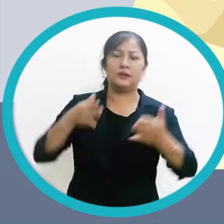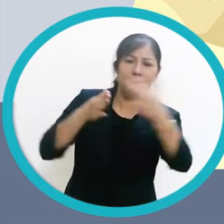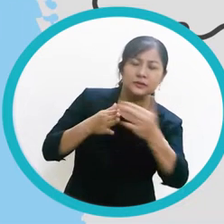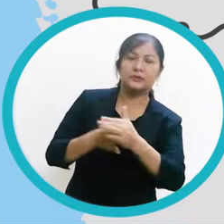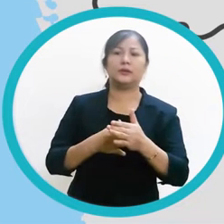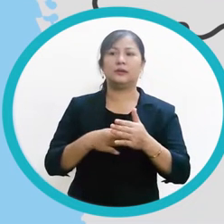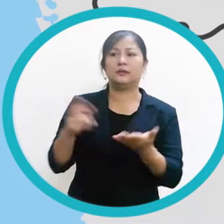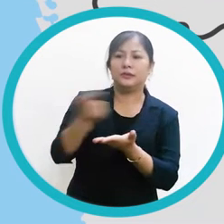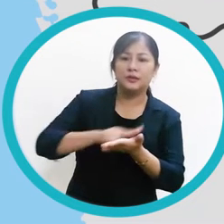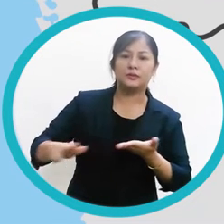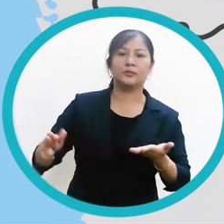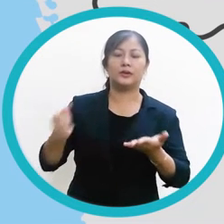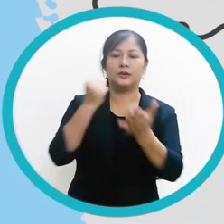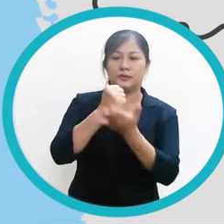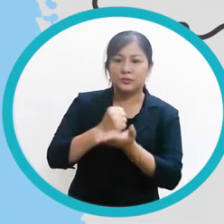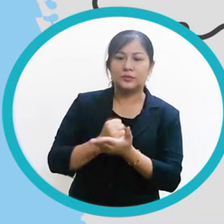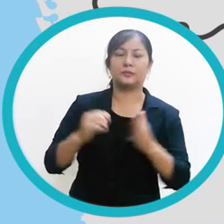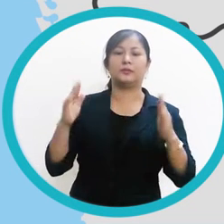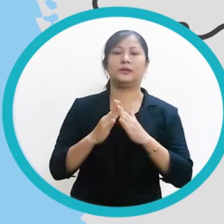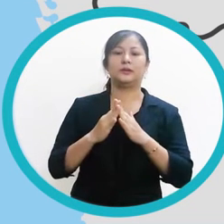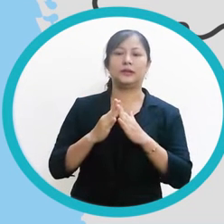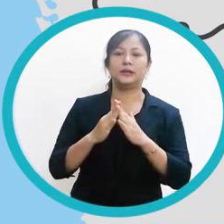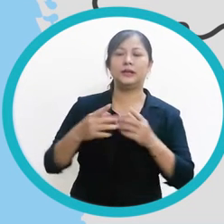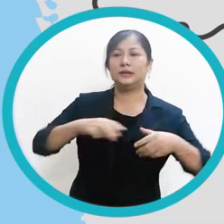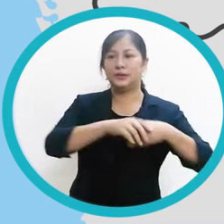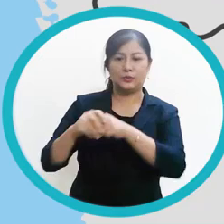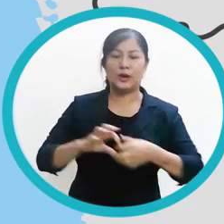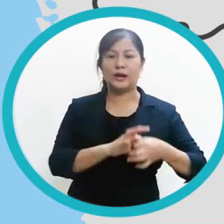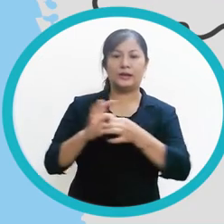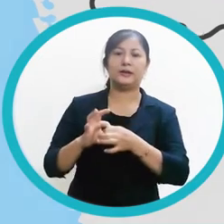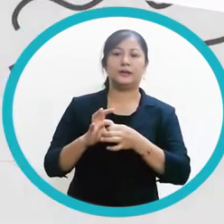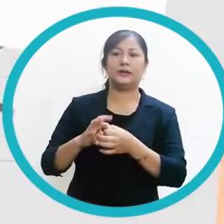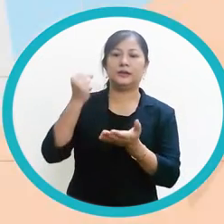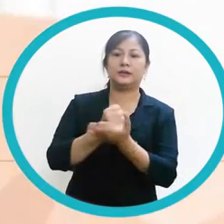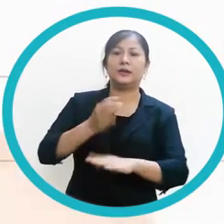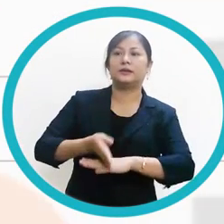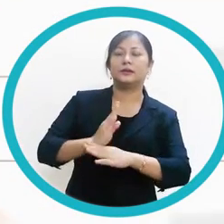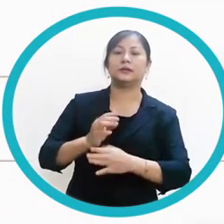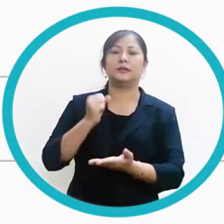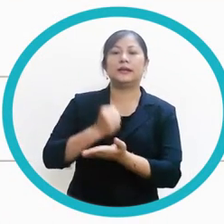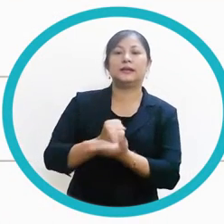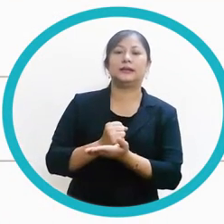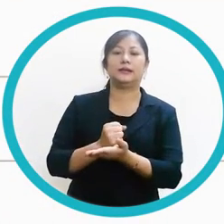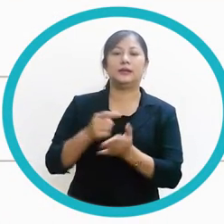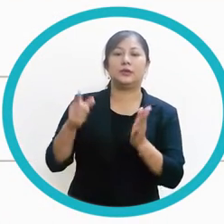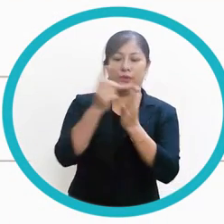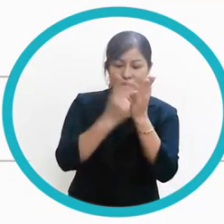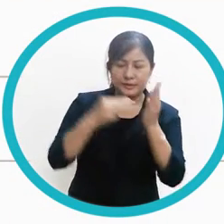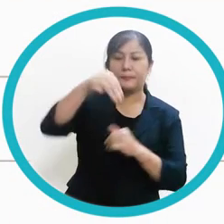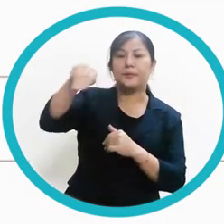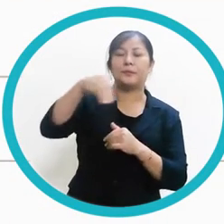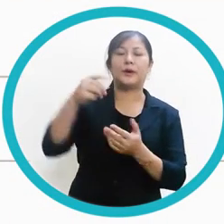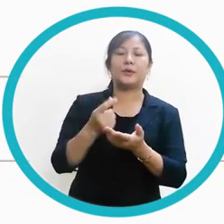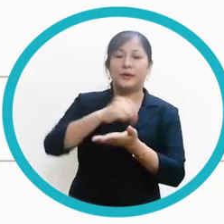quanh câu chuyện giải quyết thế nào với thủ tục hành chính liên quan đến một dự án khởi nghiệp. Cần đăng ký kinh doanh, thành lập công ty,